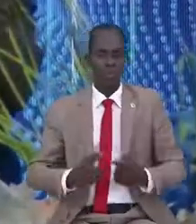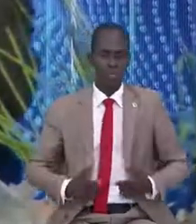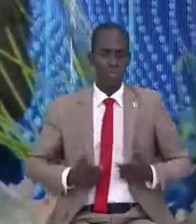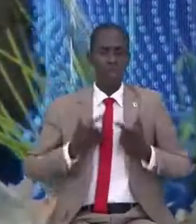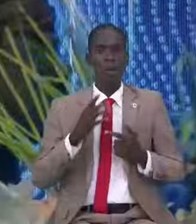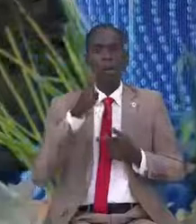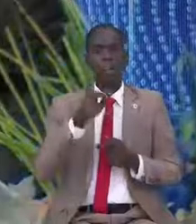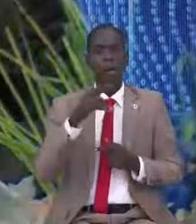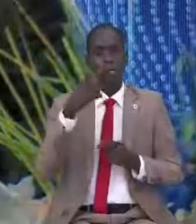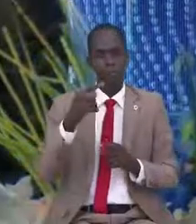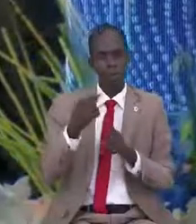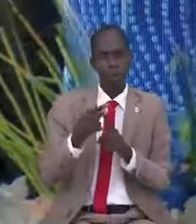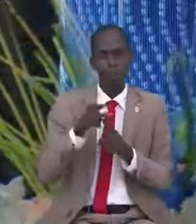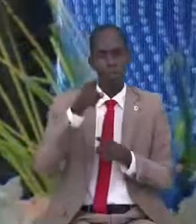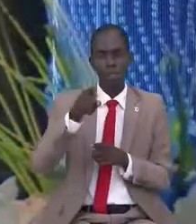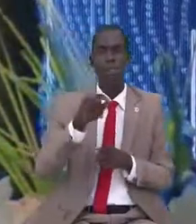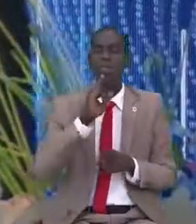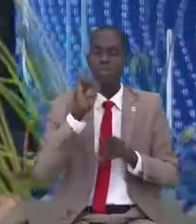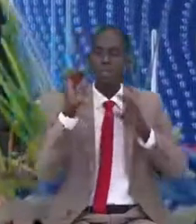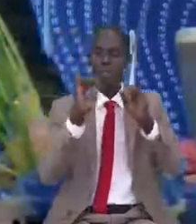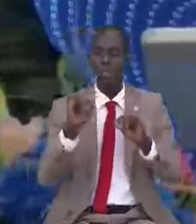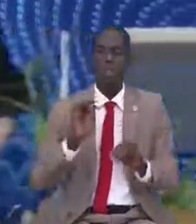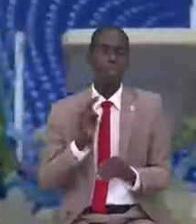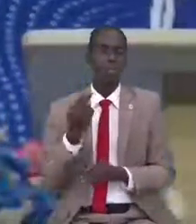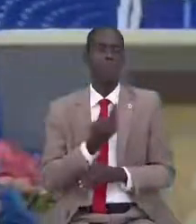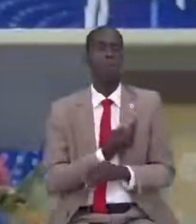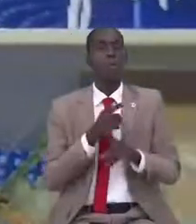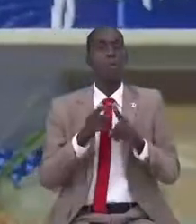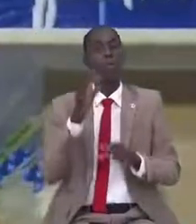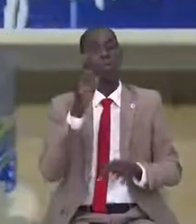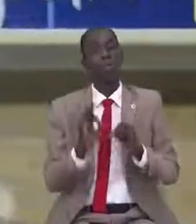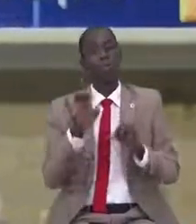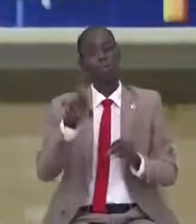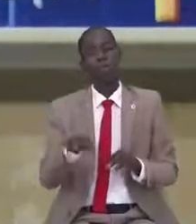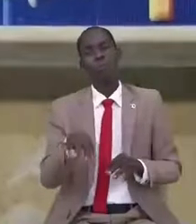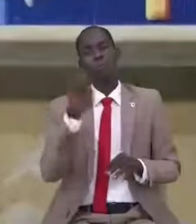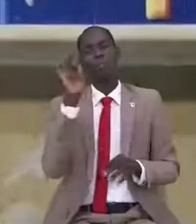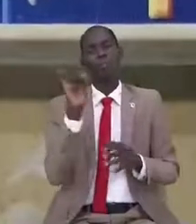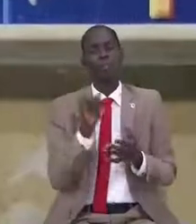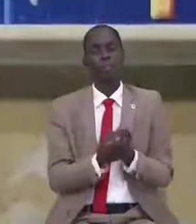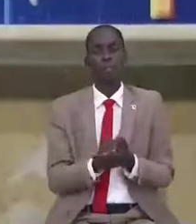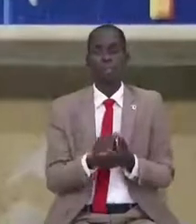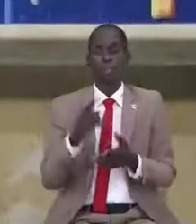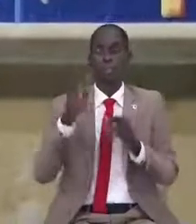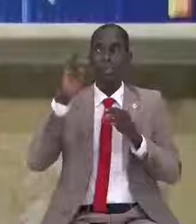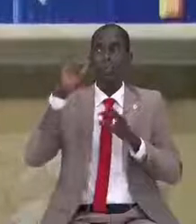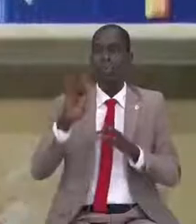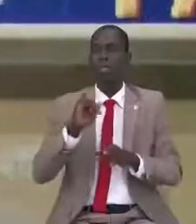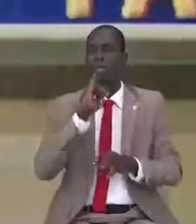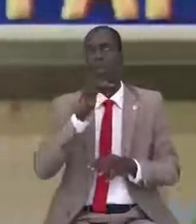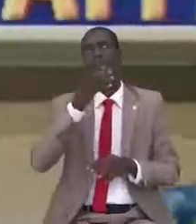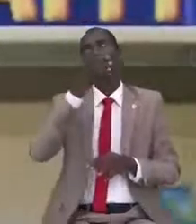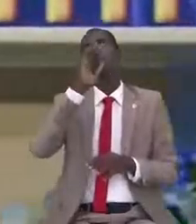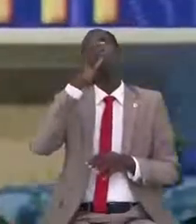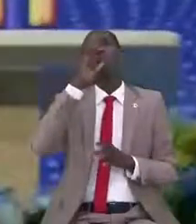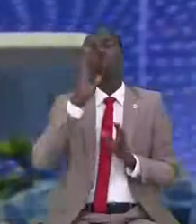responsable. Oui, il doit vivre par la parole qu'il nous enseigne. Mais si tu vois que c'est un